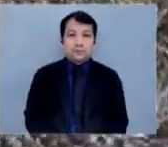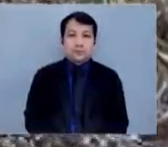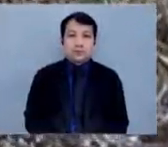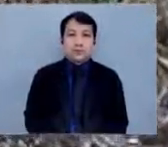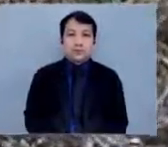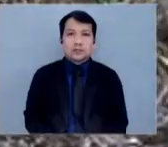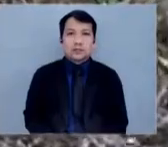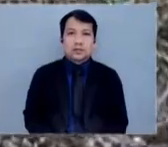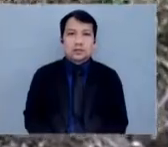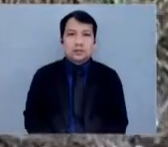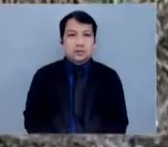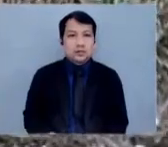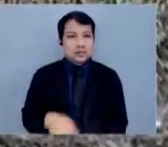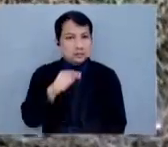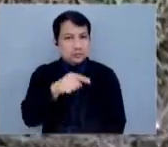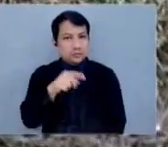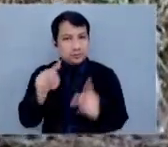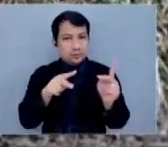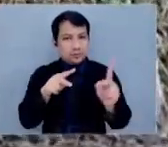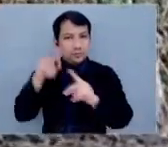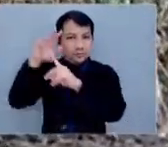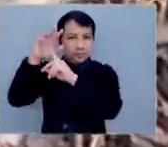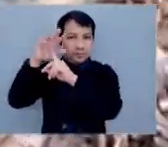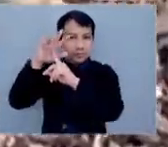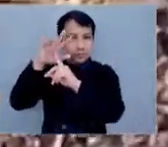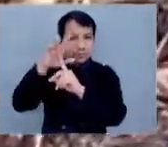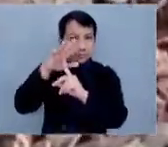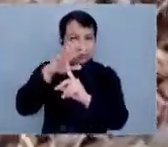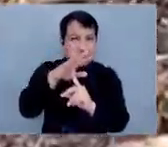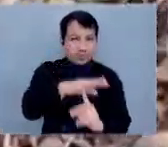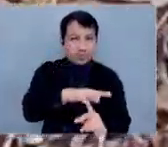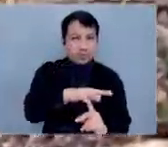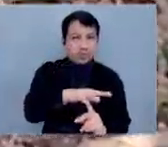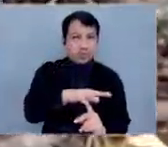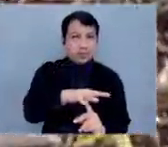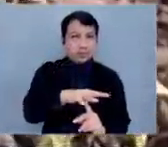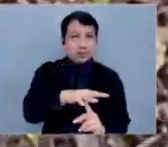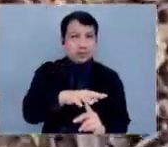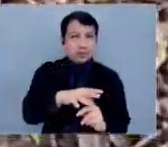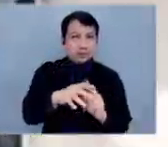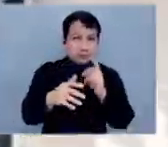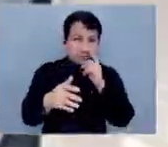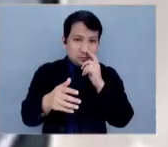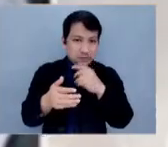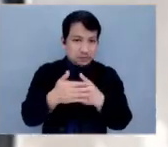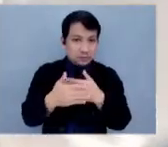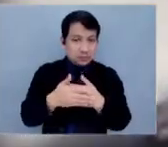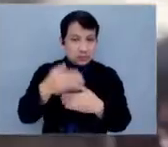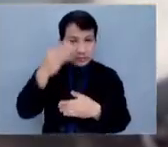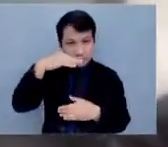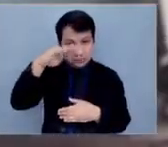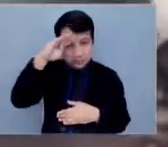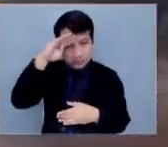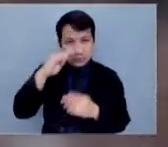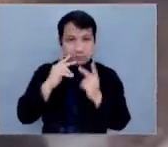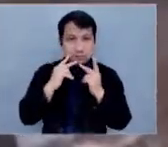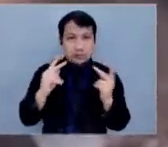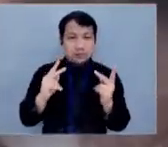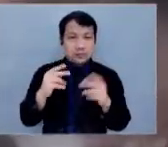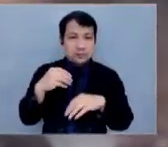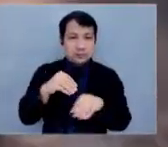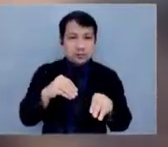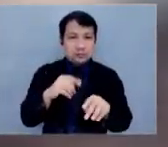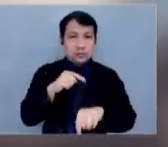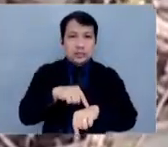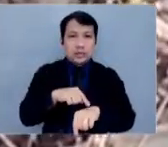Pinagkaguluhan ng mga residente ang bumagsak na helicopter na ito sa bakanting lote malapit sa Cavite City Public Market bandang alas 6 ng